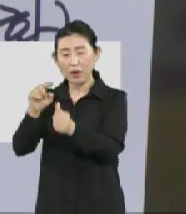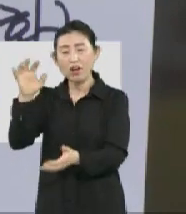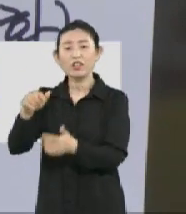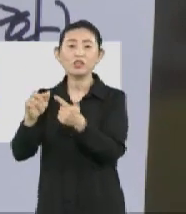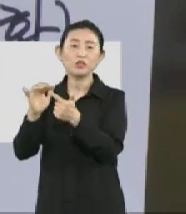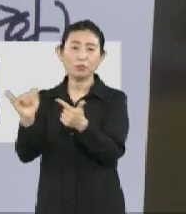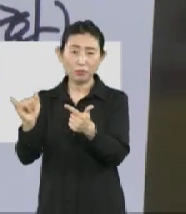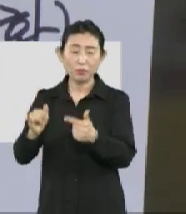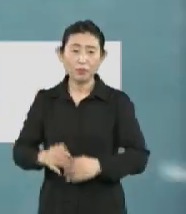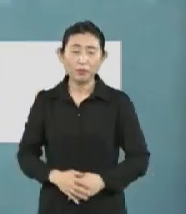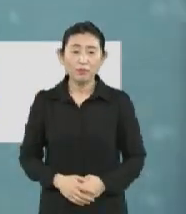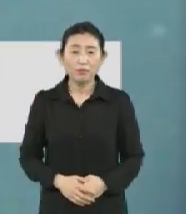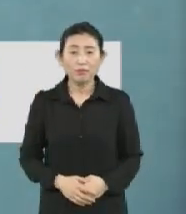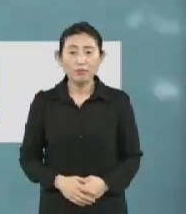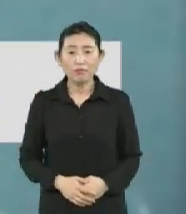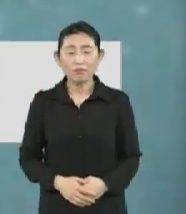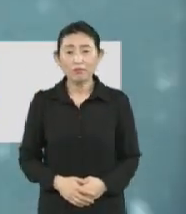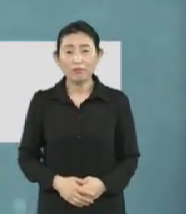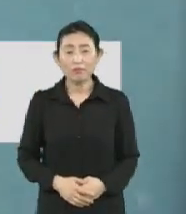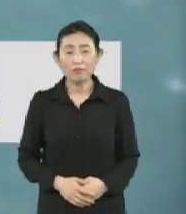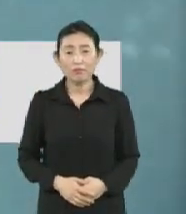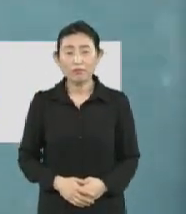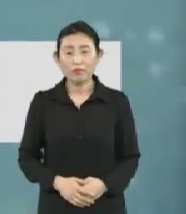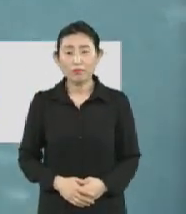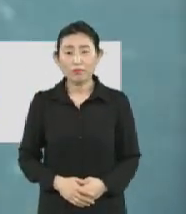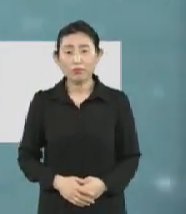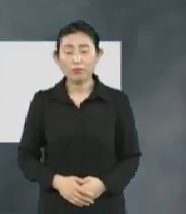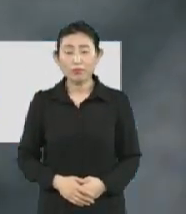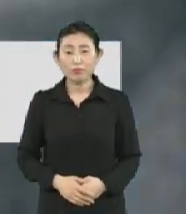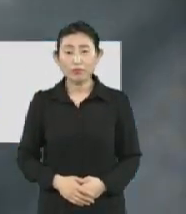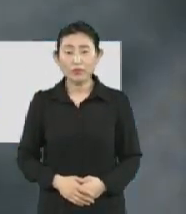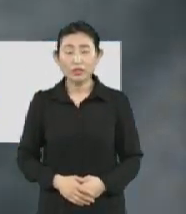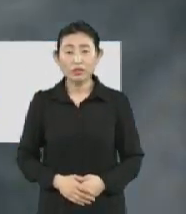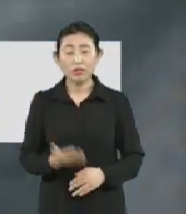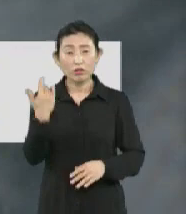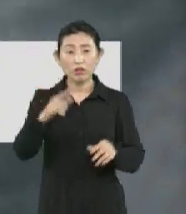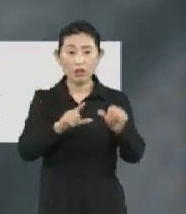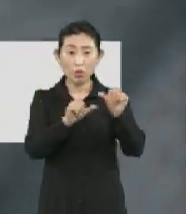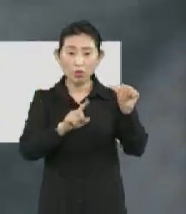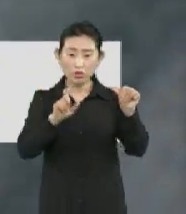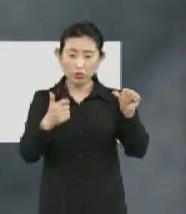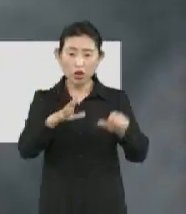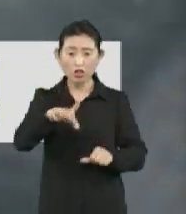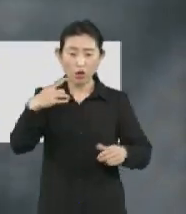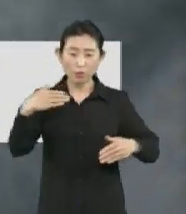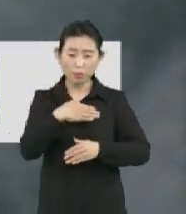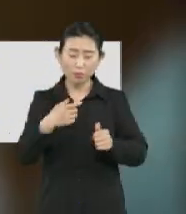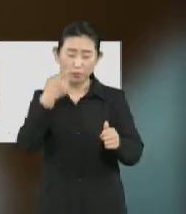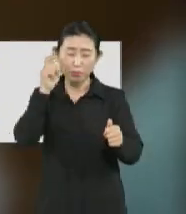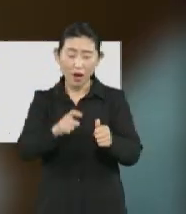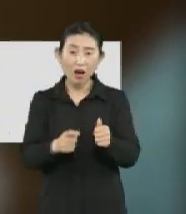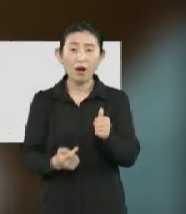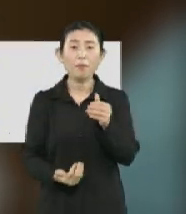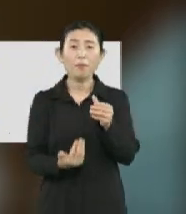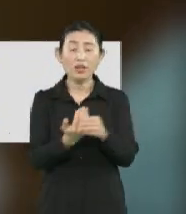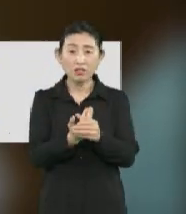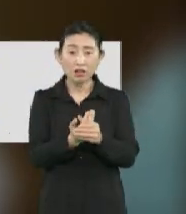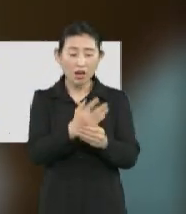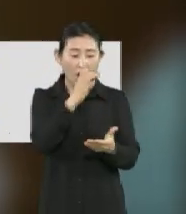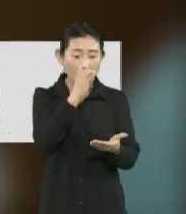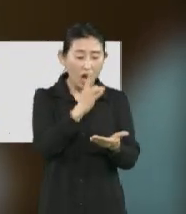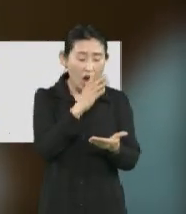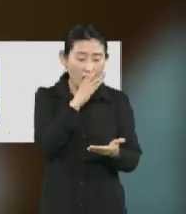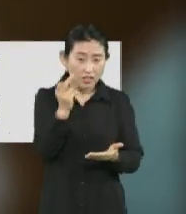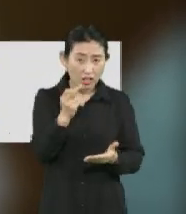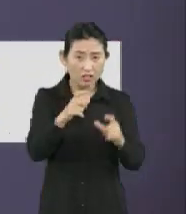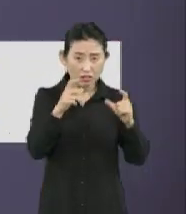6명이 추가로 양성 판정을 받았다고 밝혔습니다. 이로써 지난 16일 첫 확진자 발생 이후 아산에서 천안으로